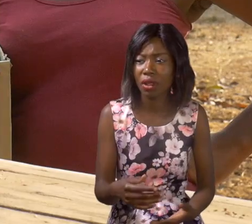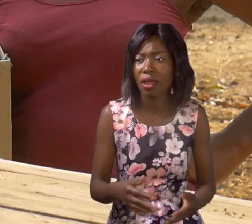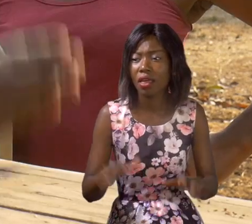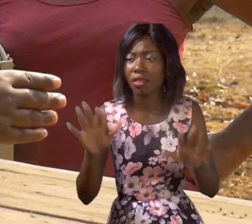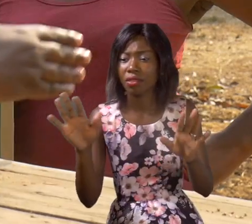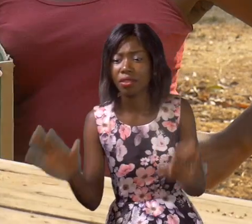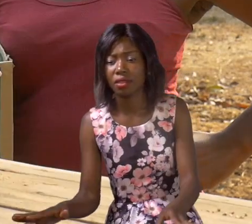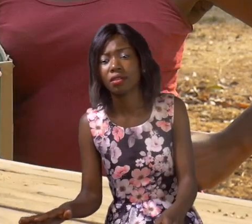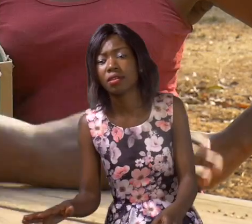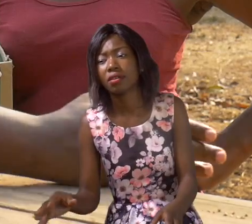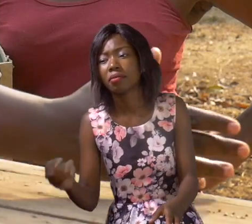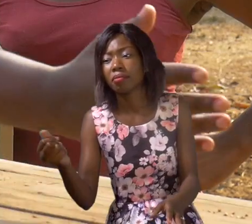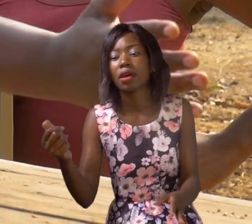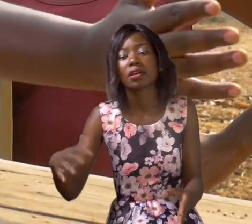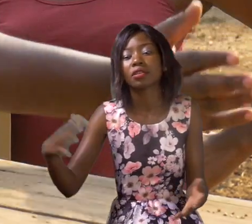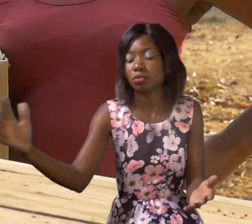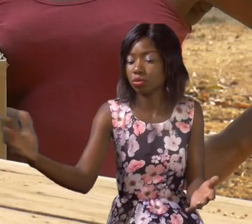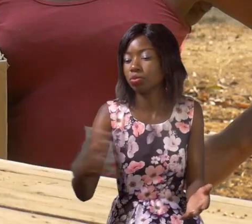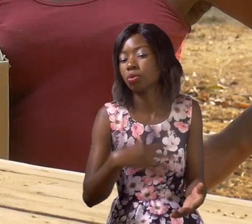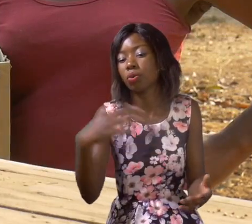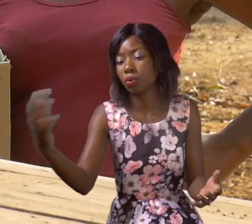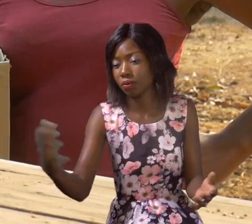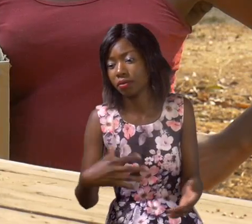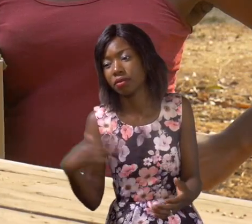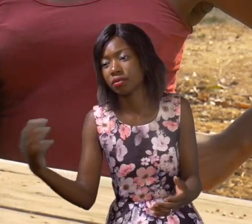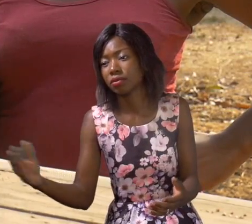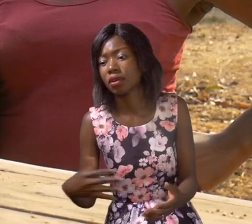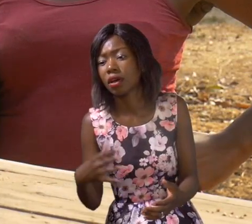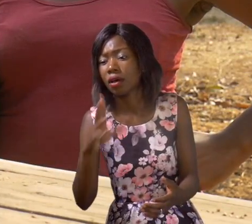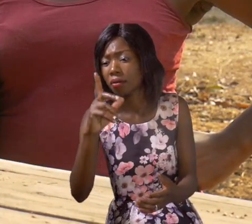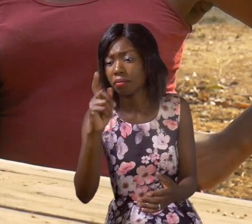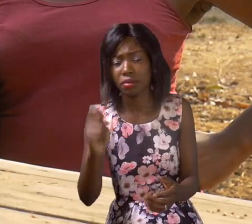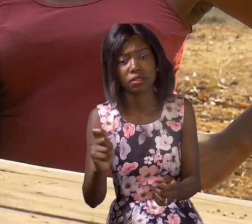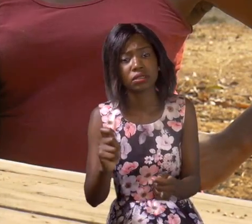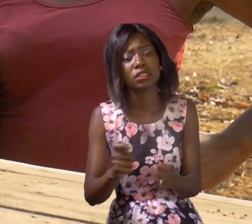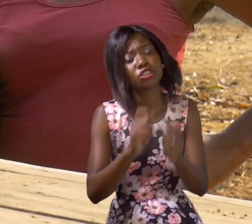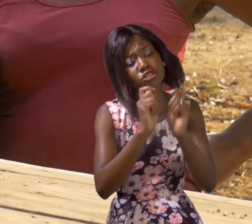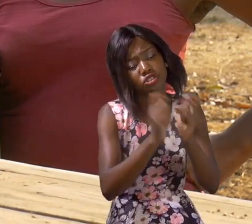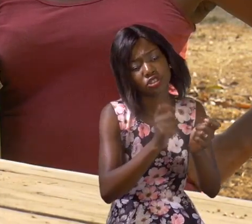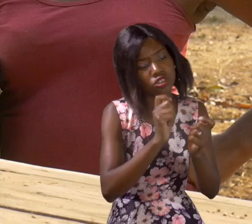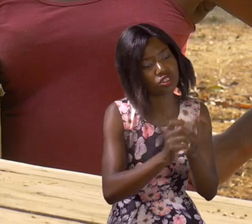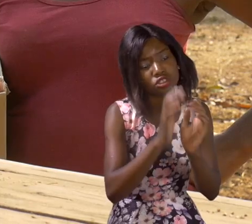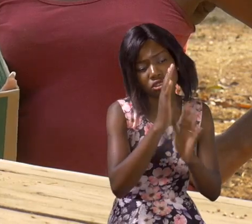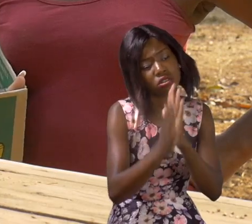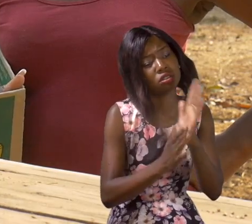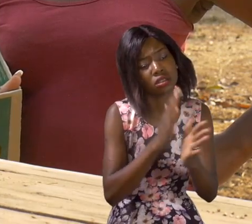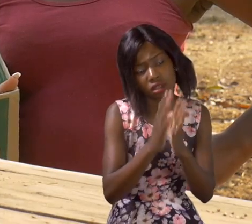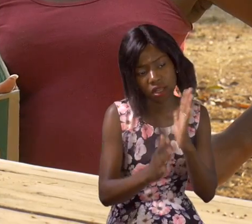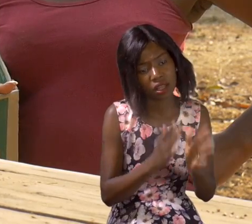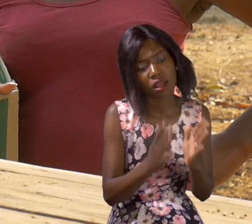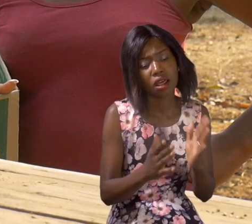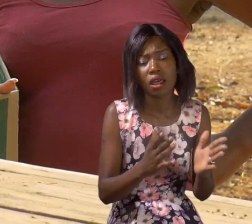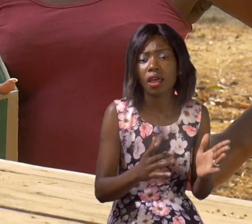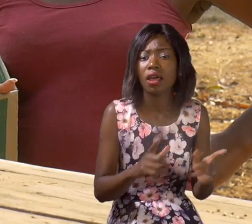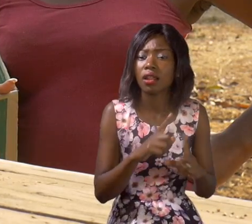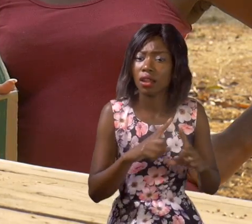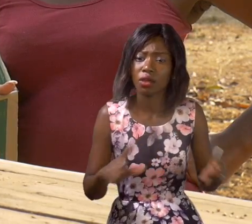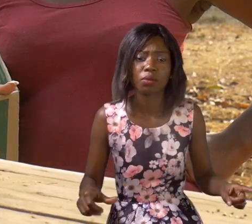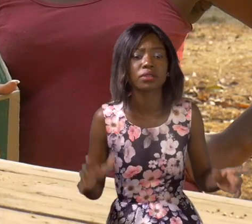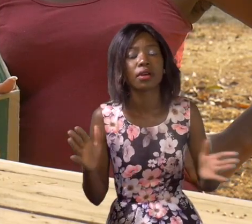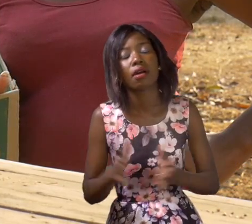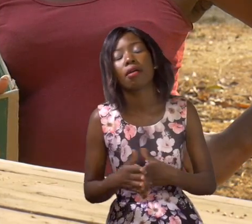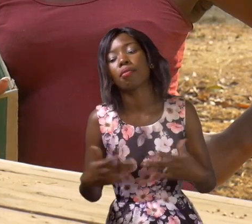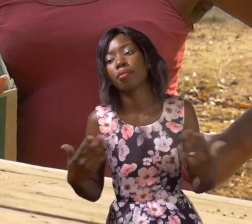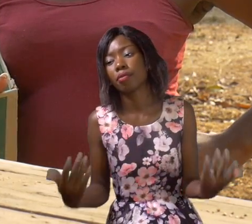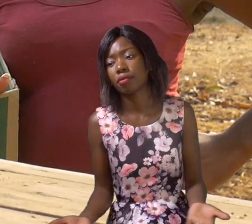kuna asingataure asinganzwe. Yese. Apa havana kana sign language. Wambona church ina sign language. Ine sign language church ine munhu